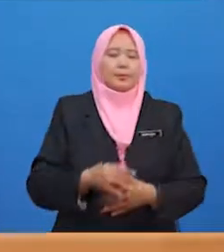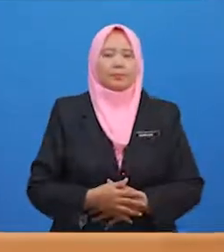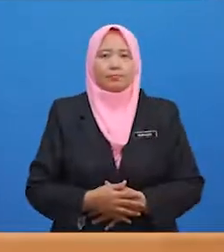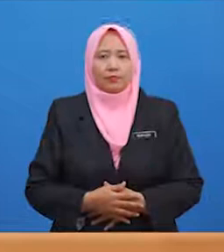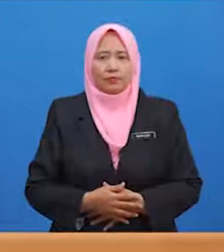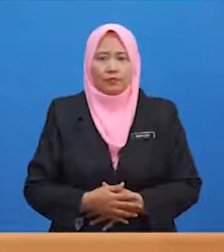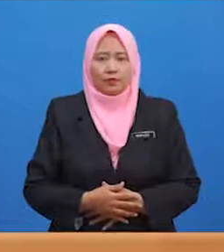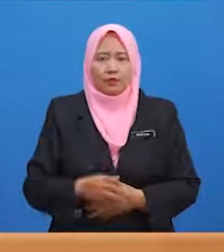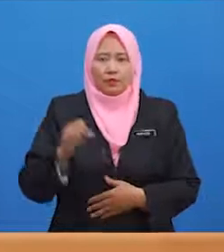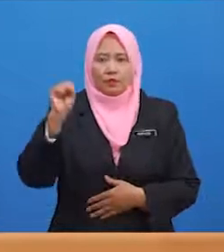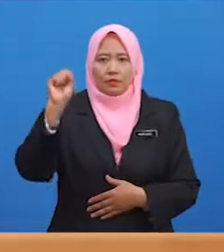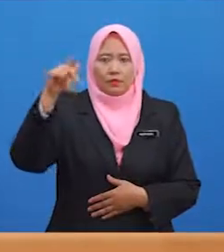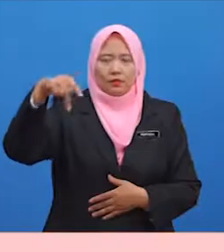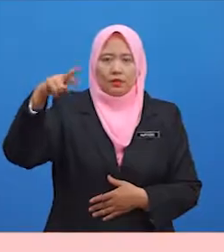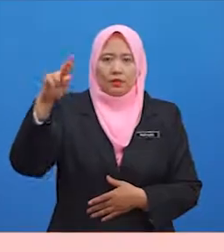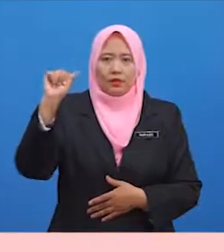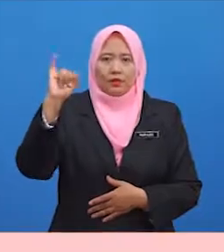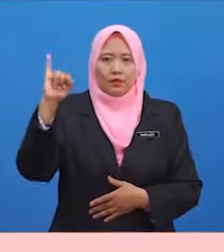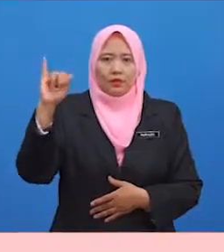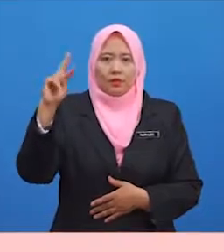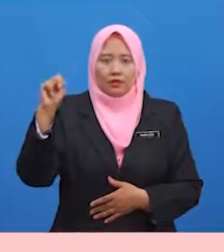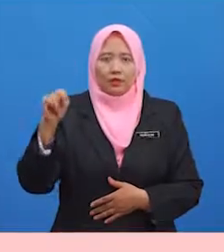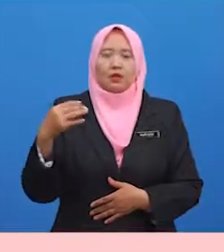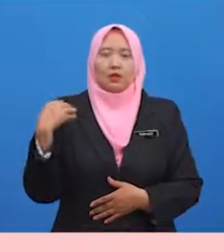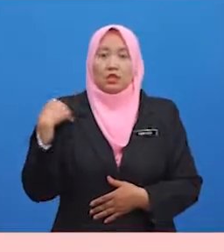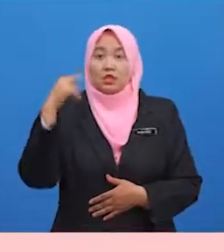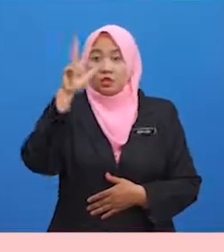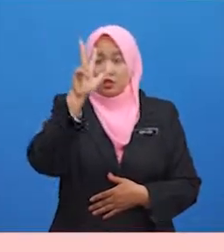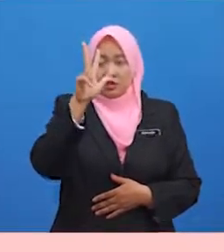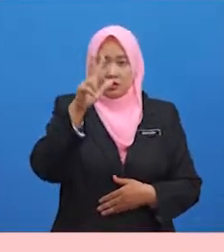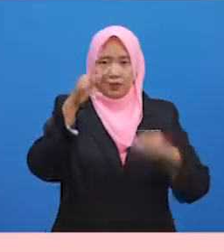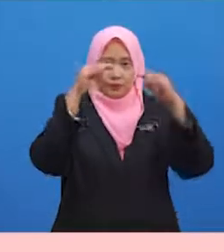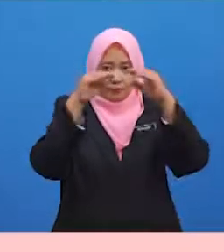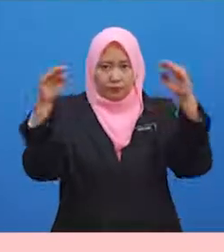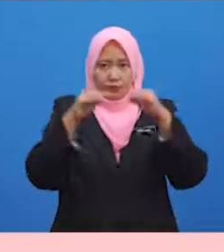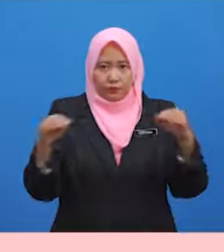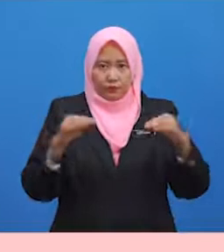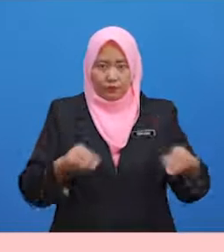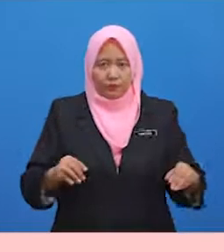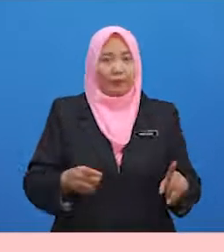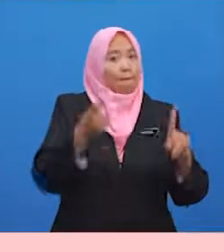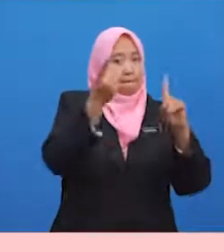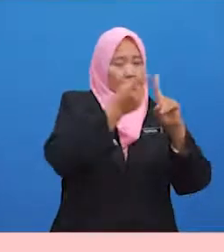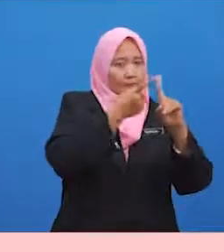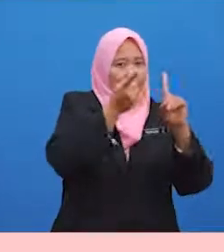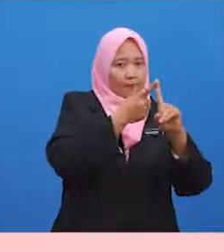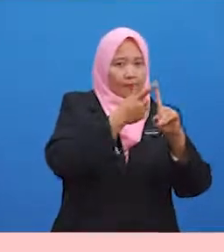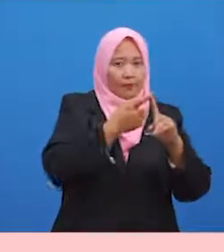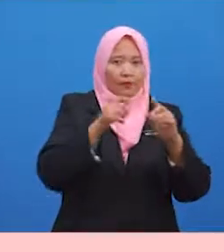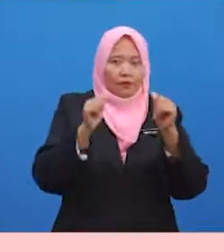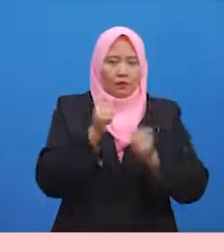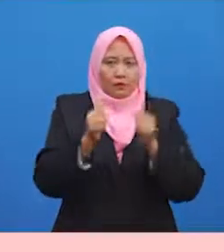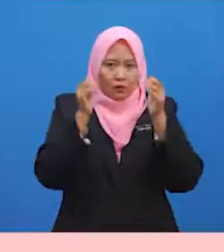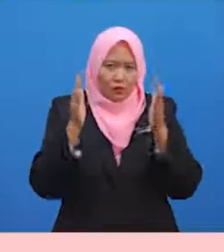Sprain dibahagikan kepada 3 peringkat. Semasa di peringkat pertama, atlet akan berasa sakit ringan semasa melakukan